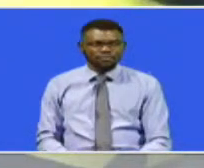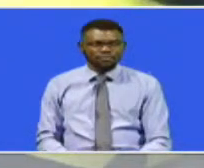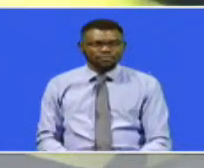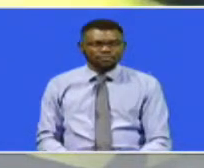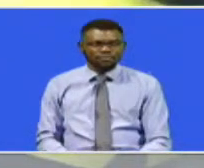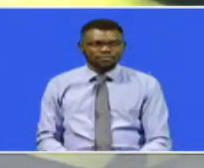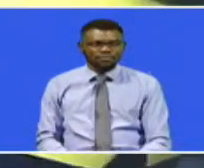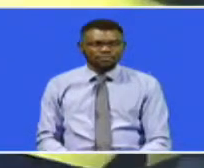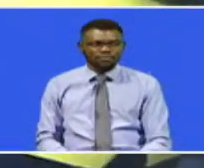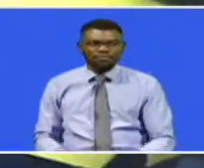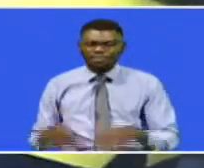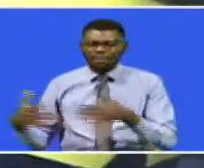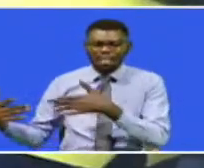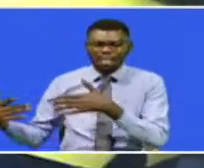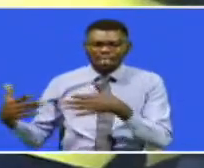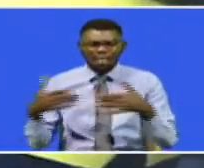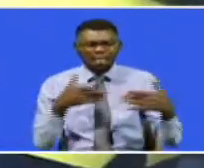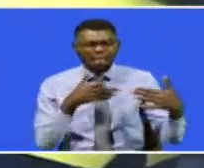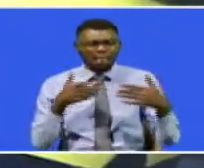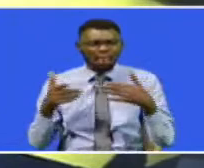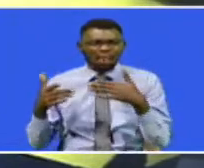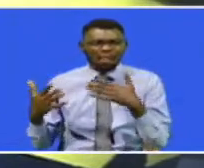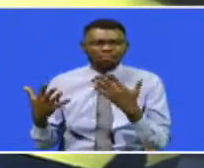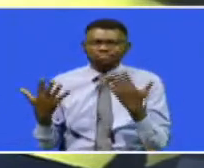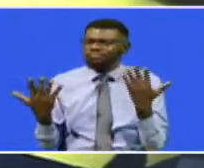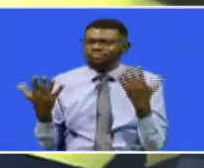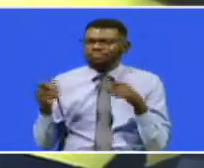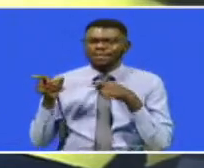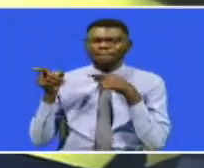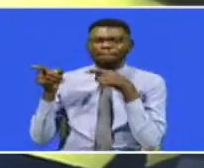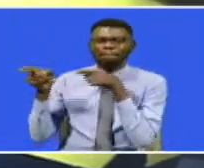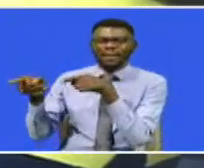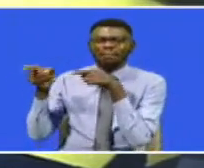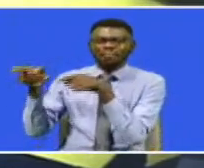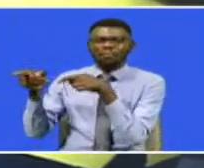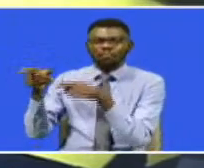Na mzozo wa ni nani wa kunyoshewa lawama kufuatia kuhamishwa kwa